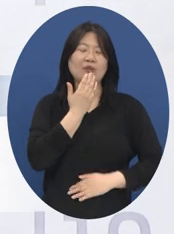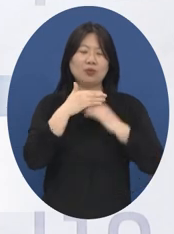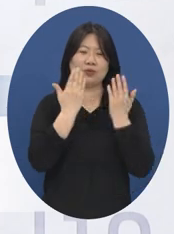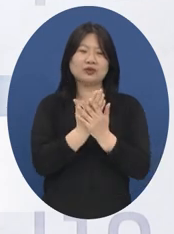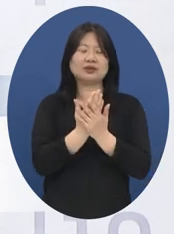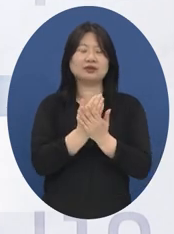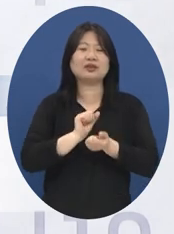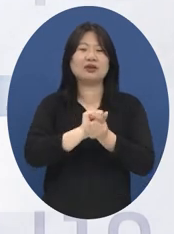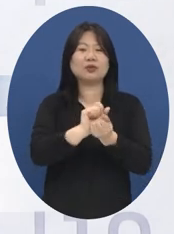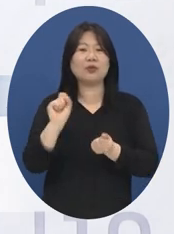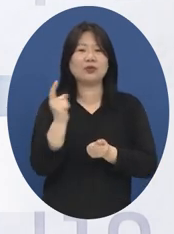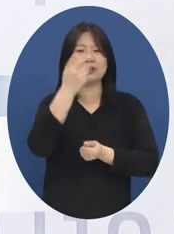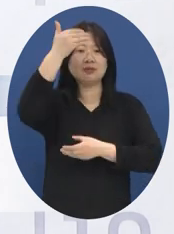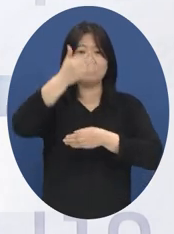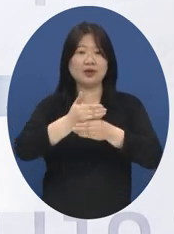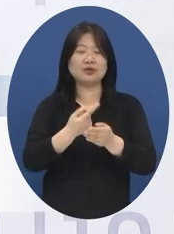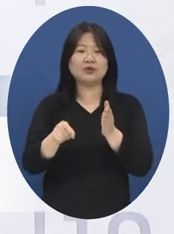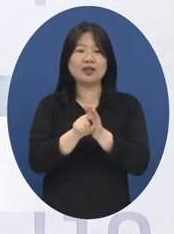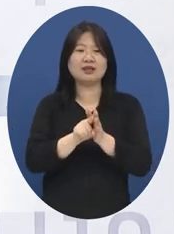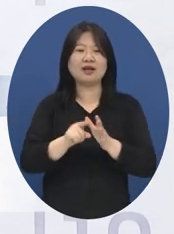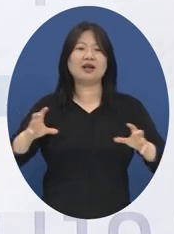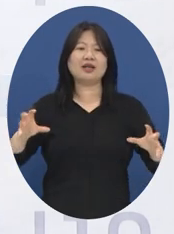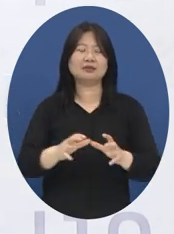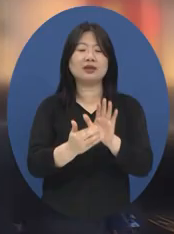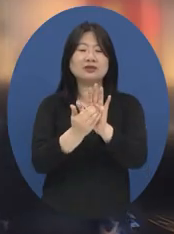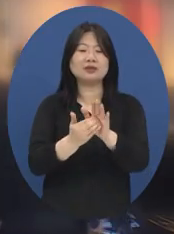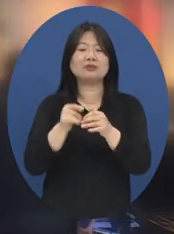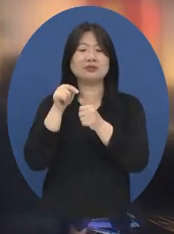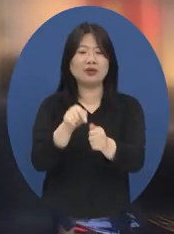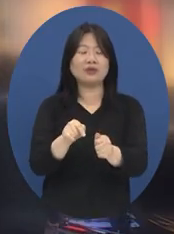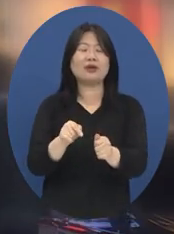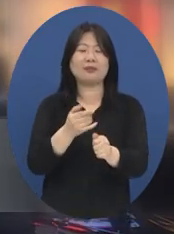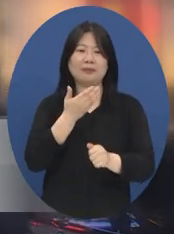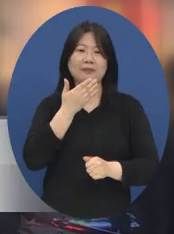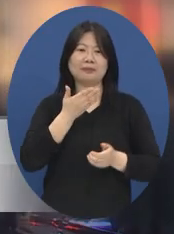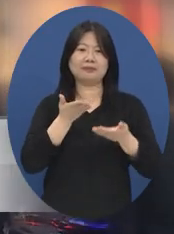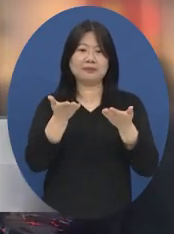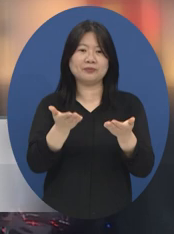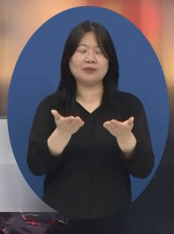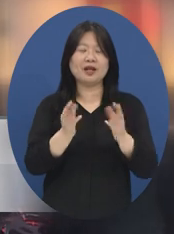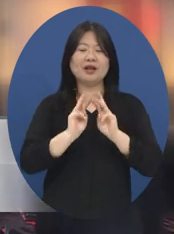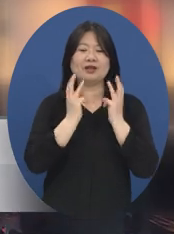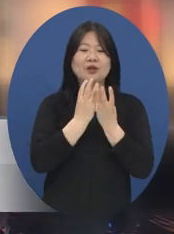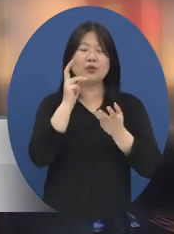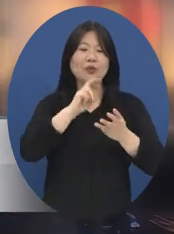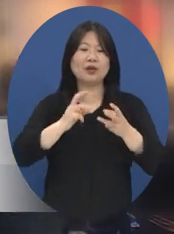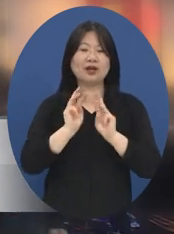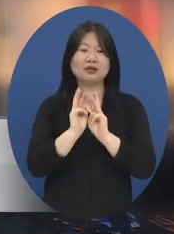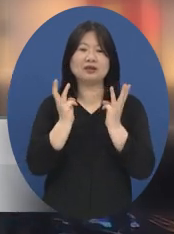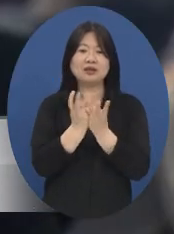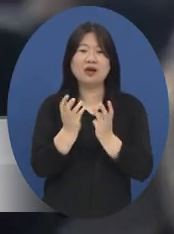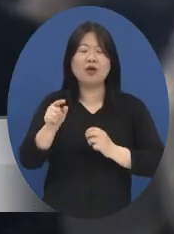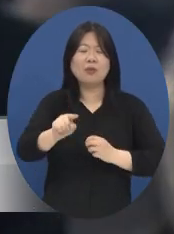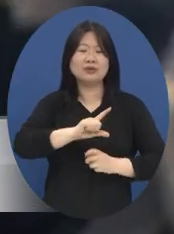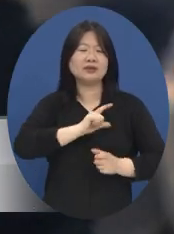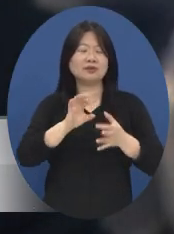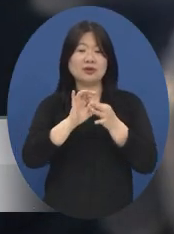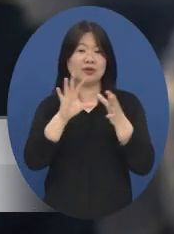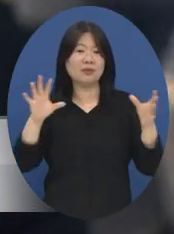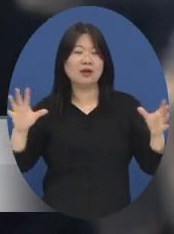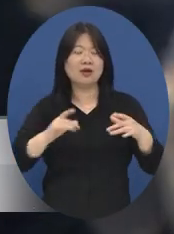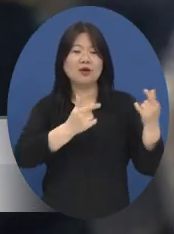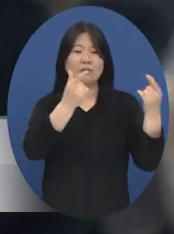위해서 집합금지 명령을 하게 됐다는 말씀을 드립니다. 경기도 내 클럽이나 노래클럽 등 명칭을 불문하고